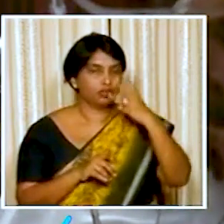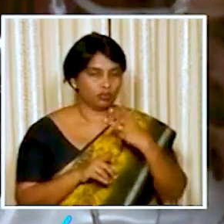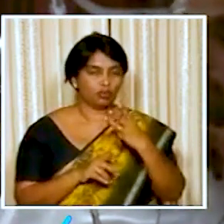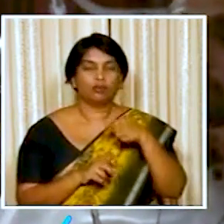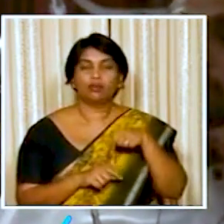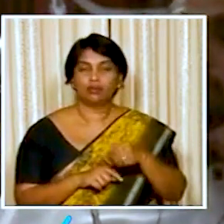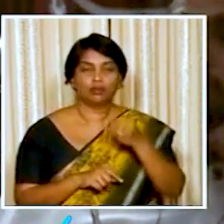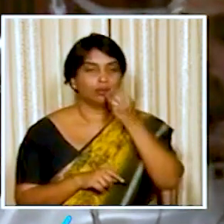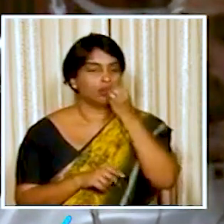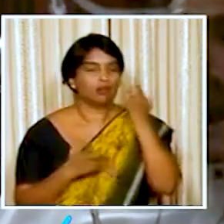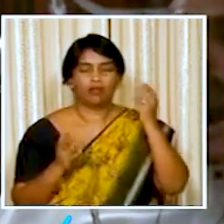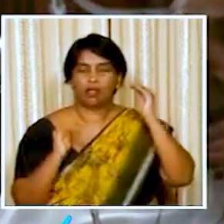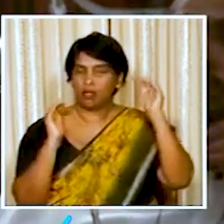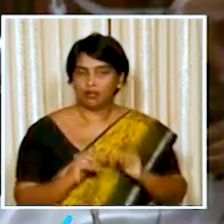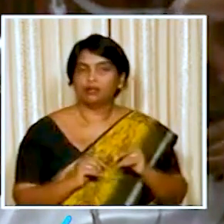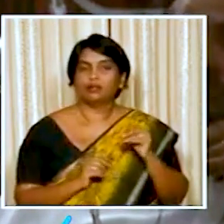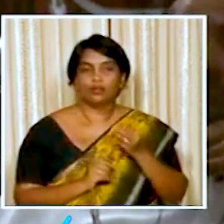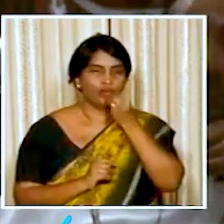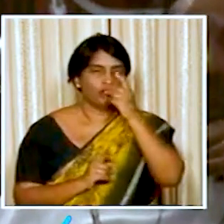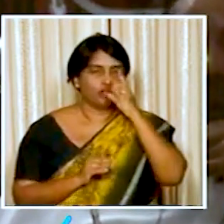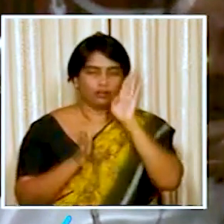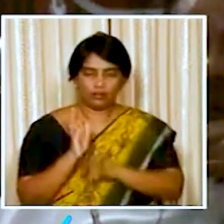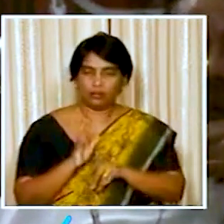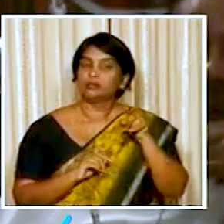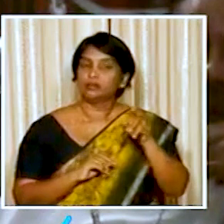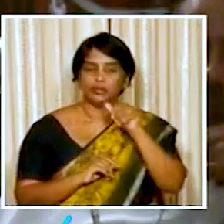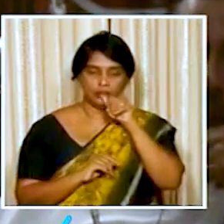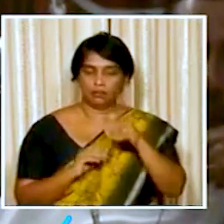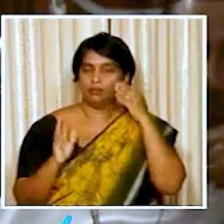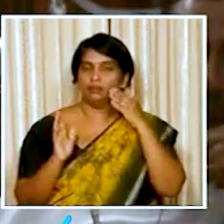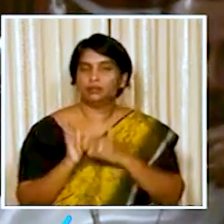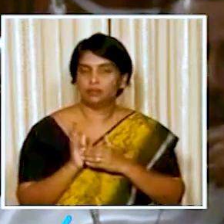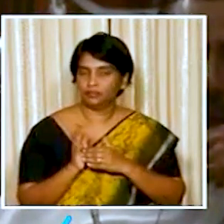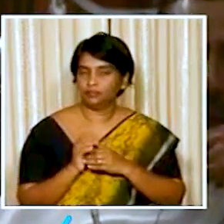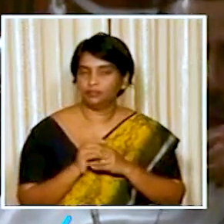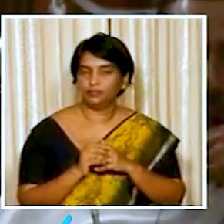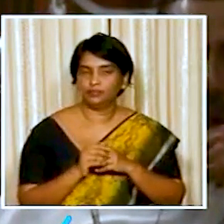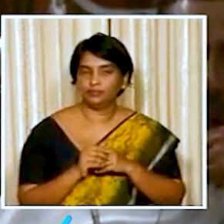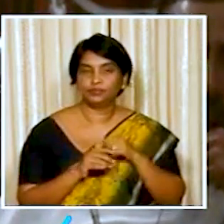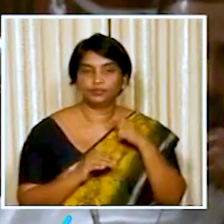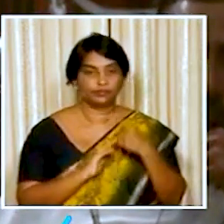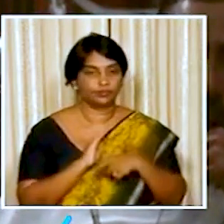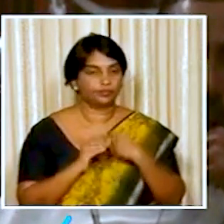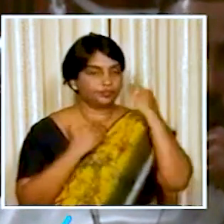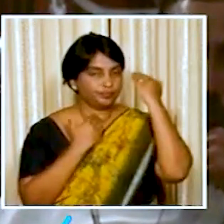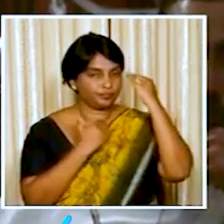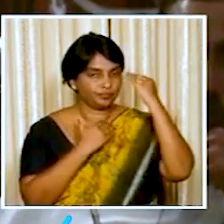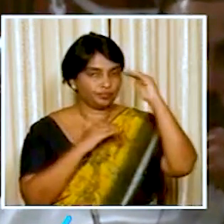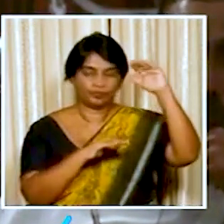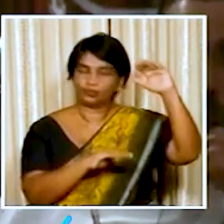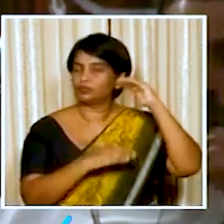අද තුන් වෙලා කන්නේ නැහැ වේලක් අඩු කරලා කන්නේ ඒක තමයි ඉතර කරලා තියෙන්නේ ඊළඟට මේ රටේ ආනයන බරපතල